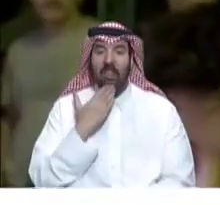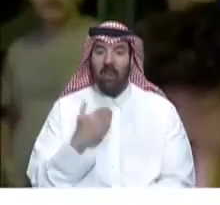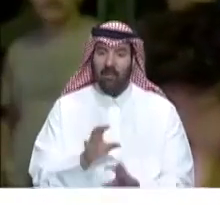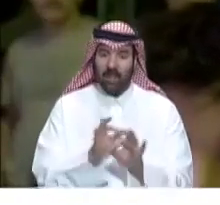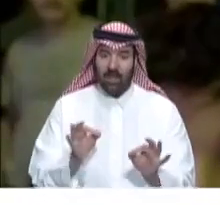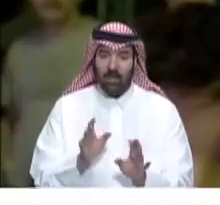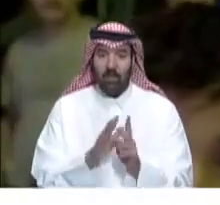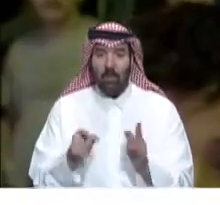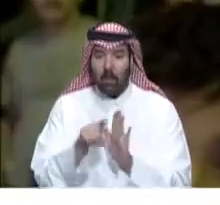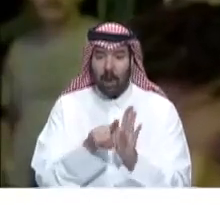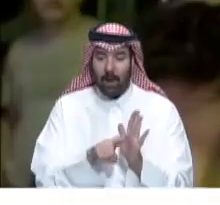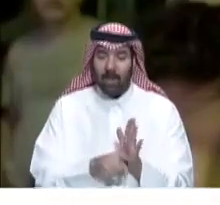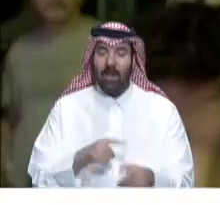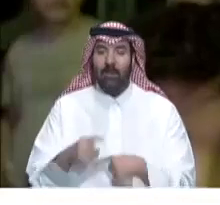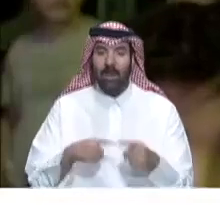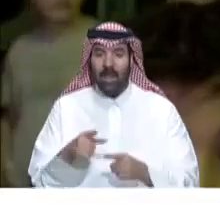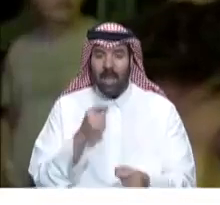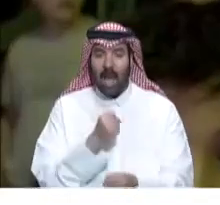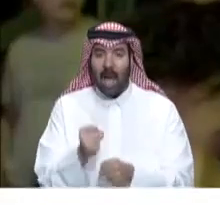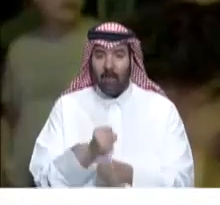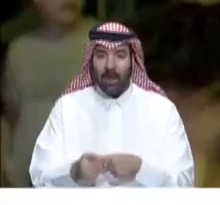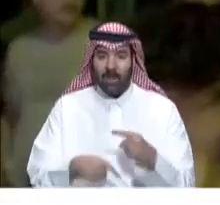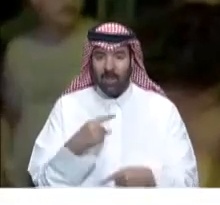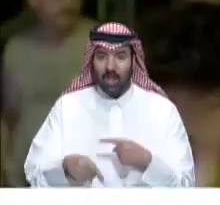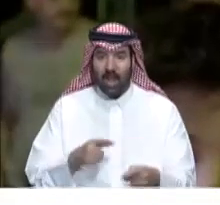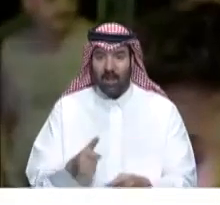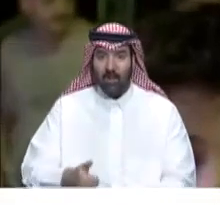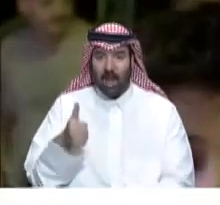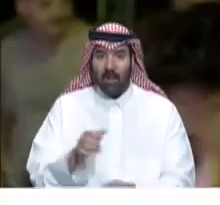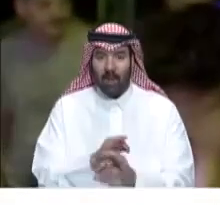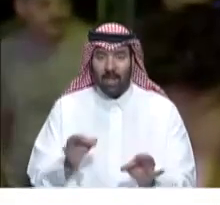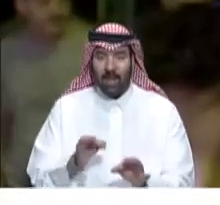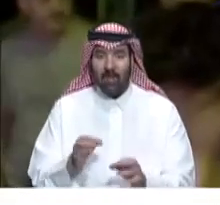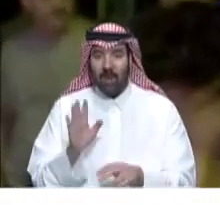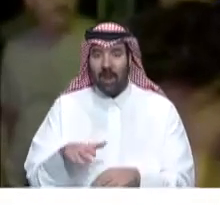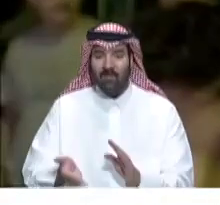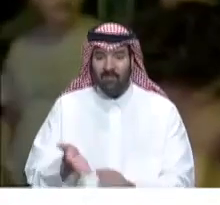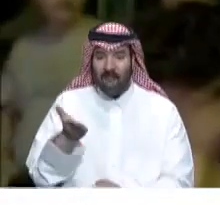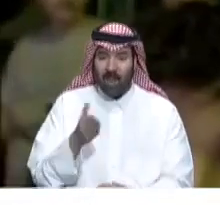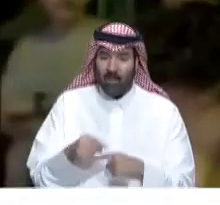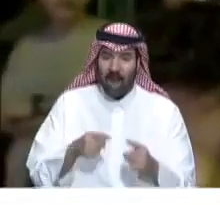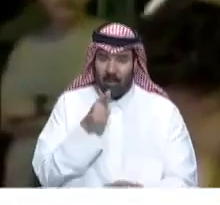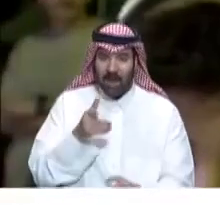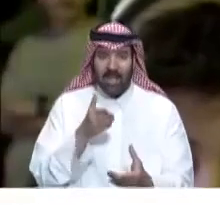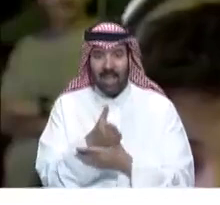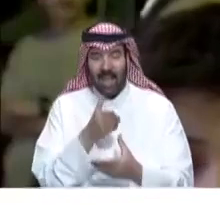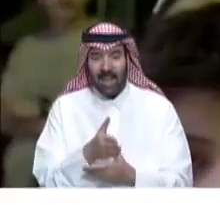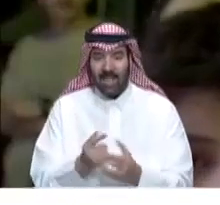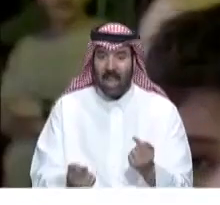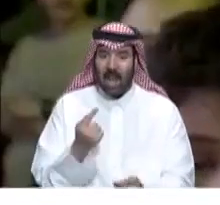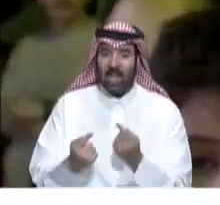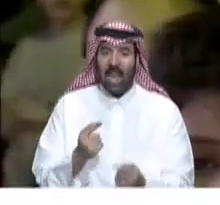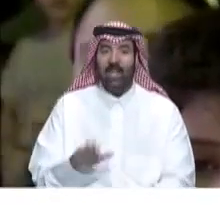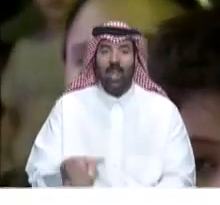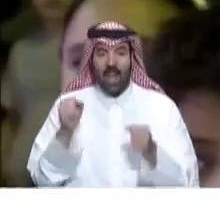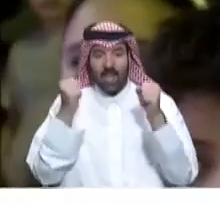الله محسوب ونعمل عليه، وشغالين بإذن الله إن احنا نسعى لرفاهية المواطن داخل الحدائق، ويجدون إن شاء الله